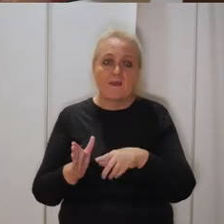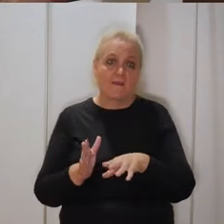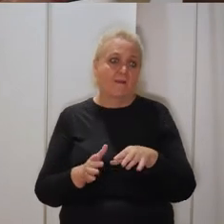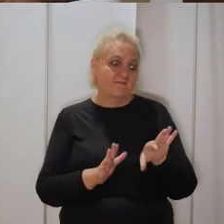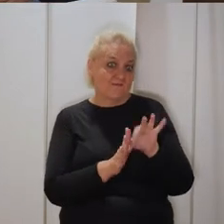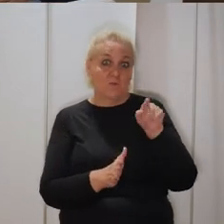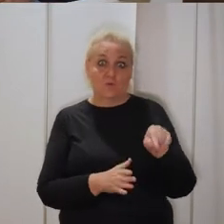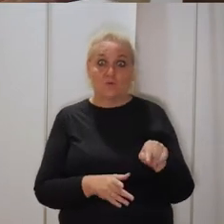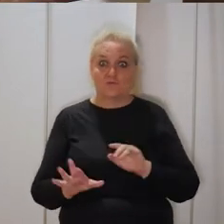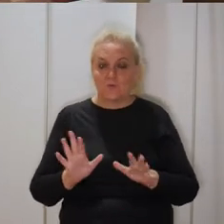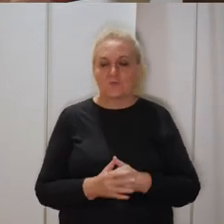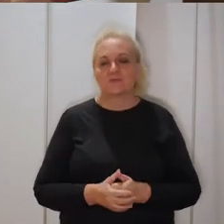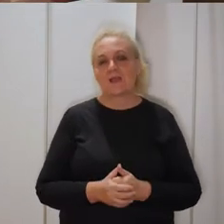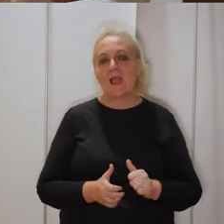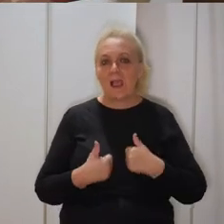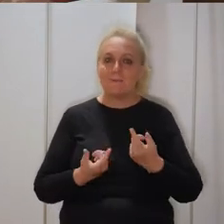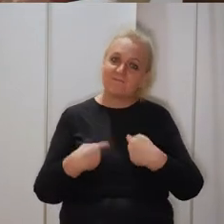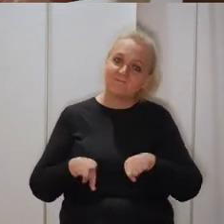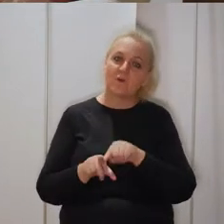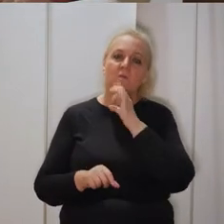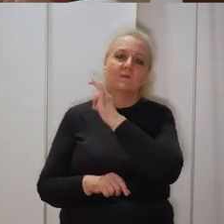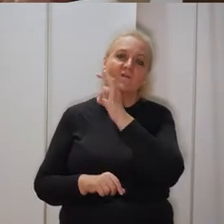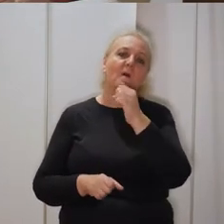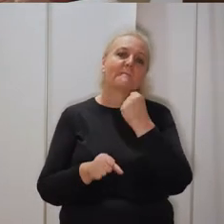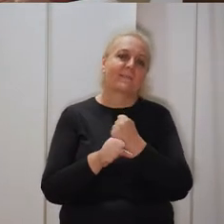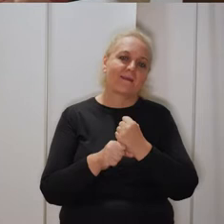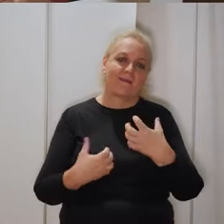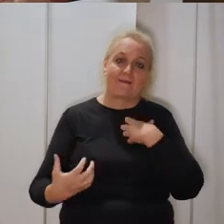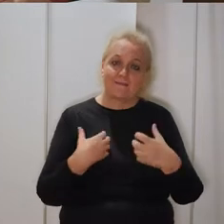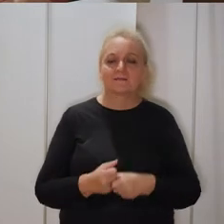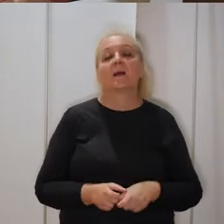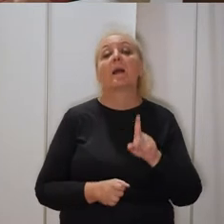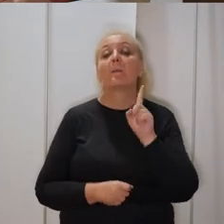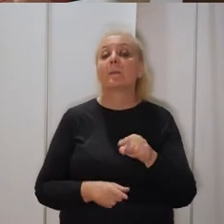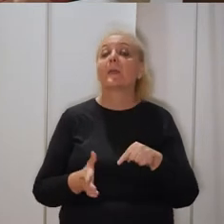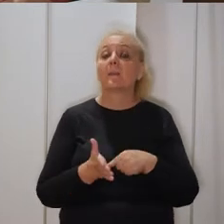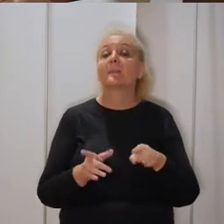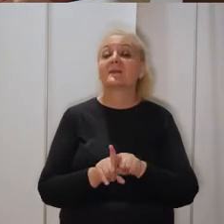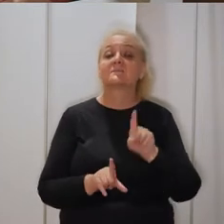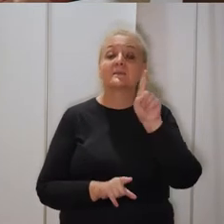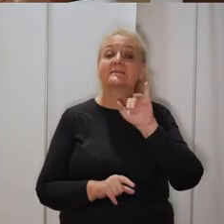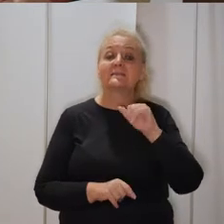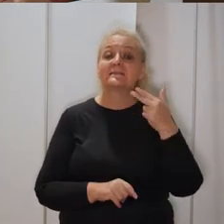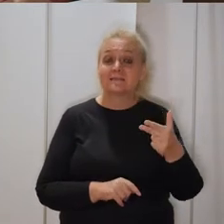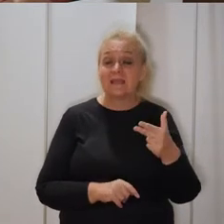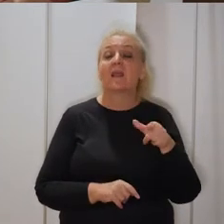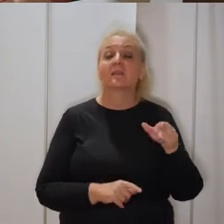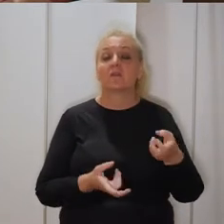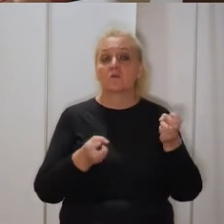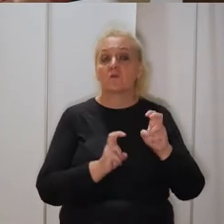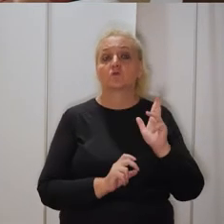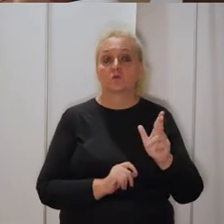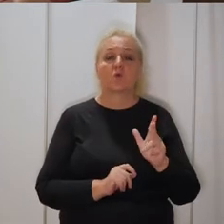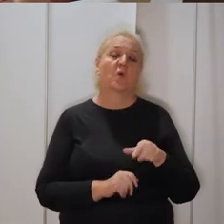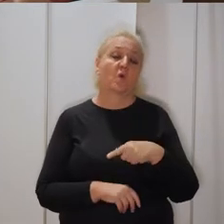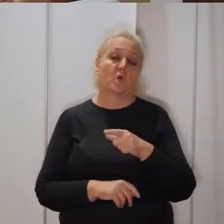formę, żeby realizować swoje prace artystyczne, ale ziny tworzą też osoby bez wykształcenia